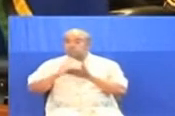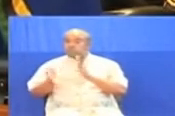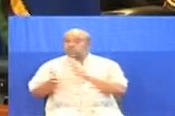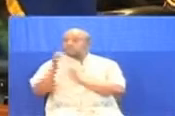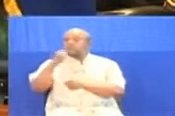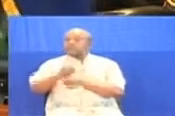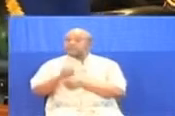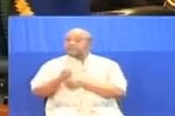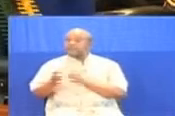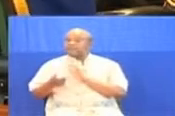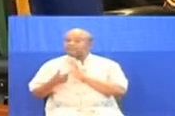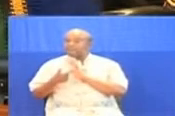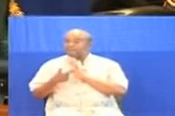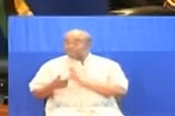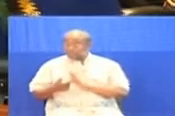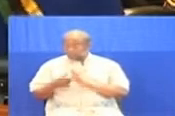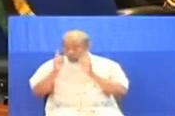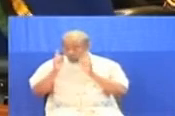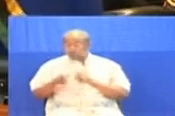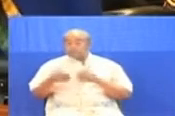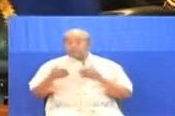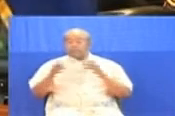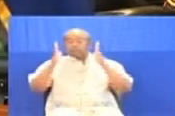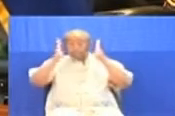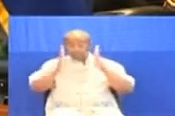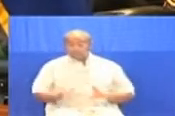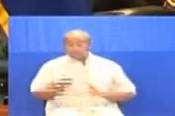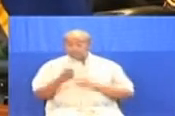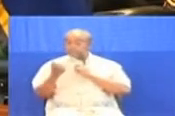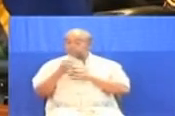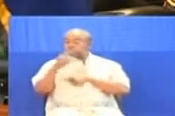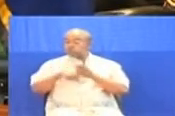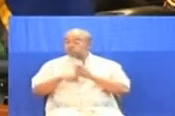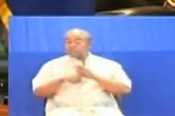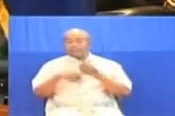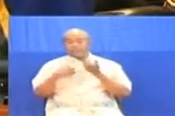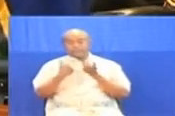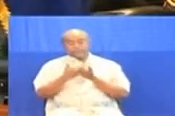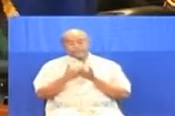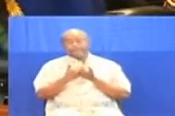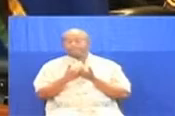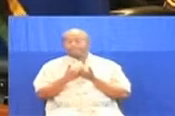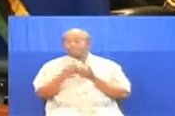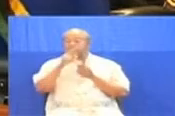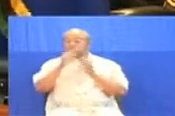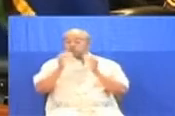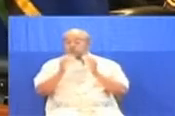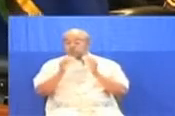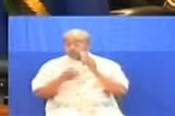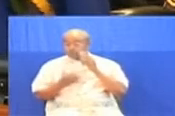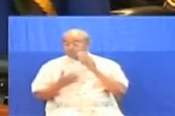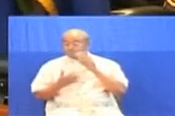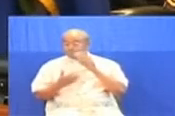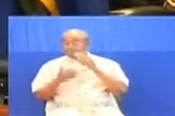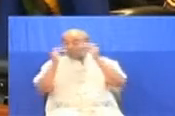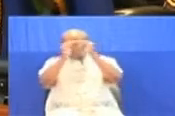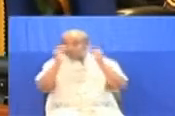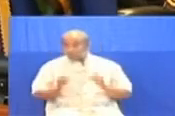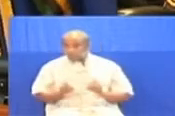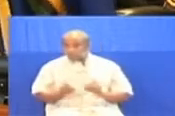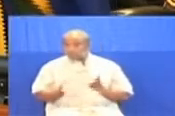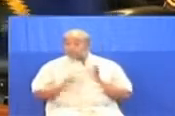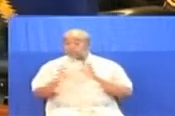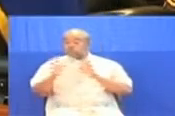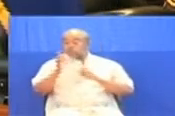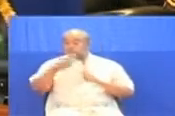kuna mbunge anapata changamoto kwenye kuingia kwenye huo mfumo na kujaza, basi aweze kuwasiliana